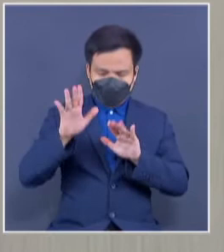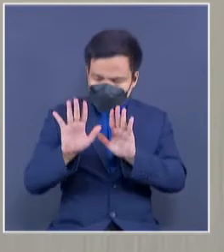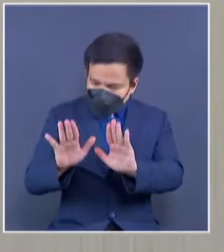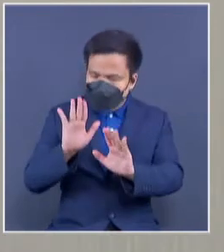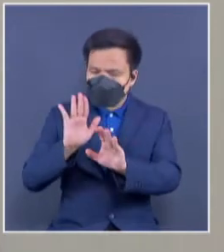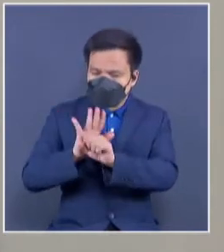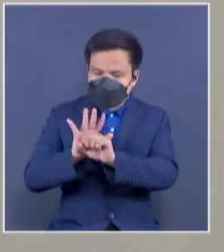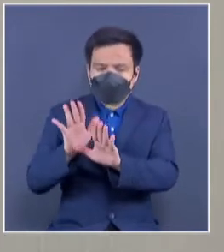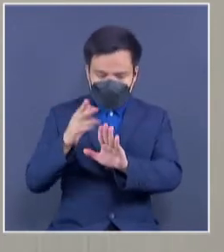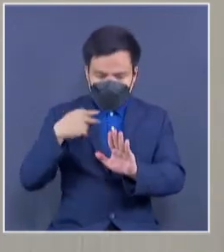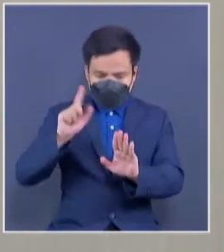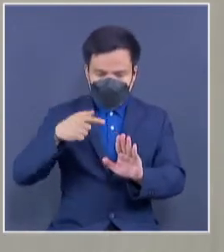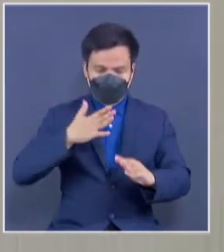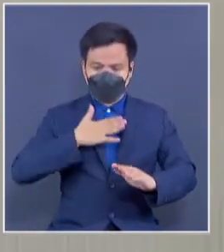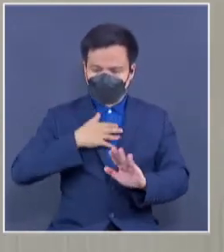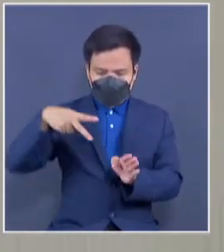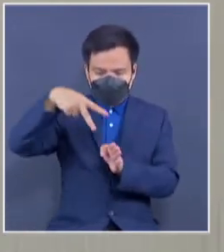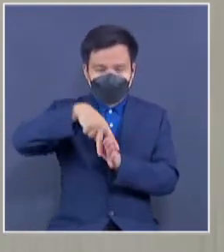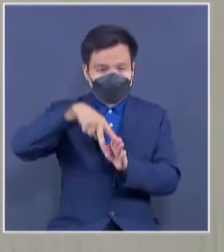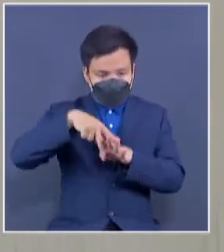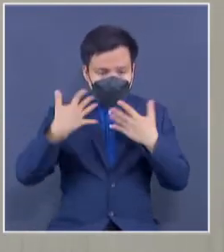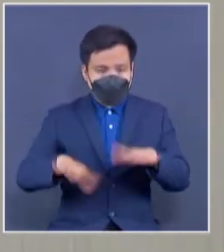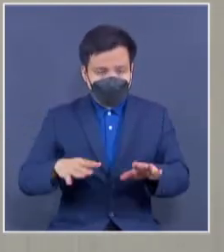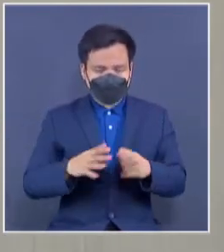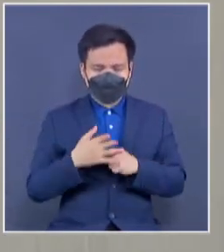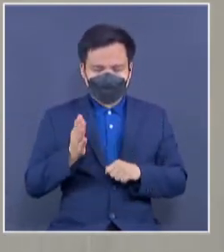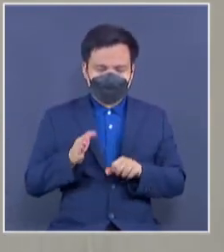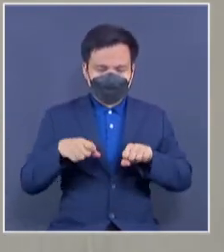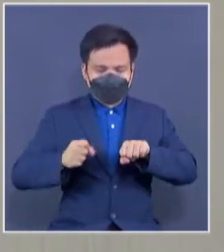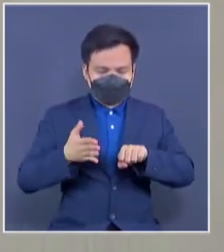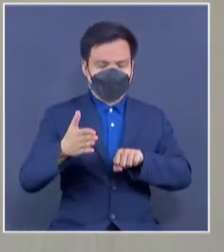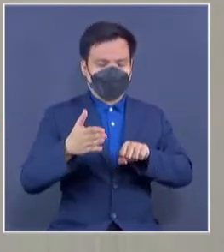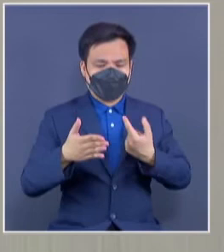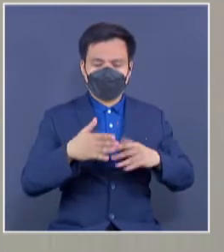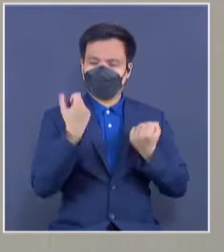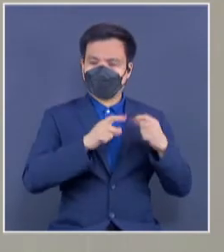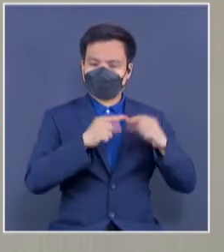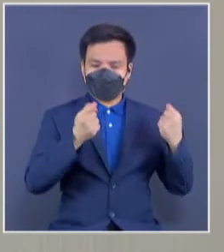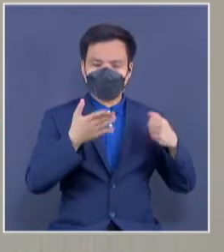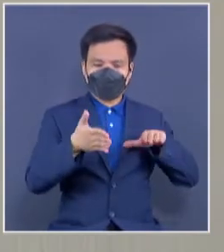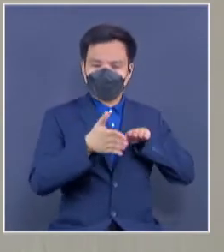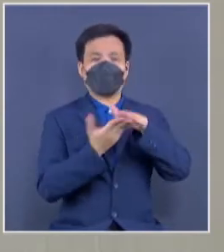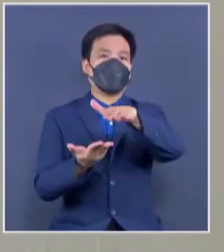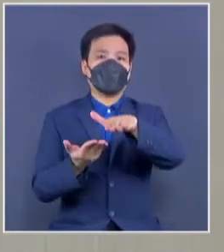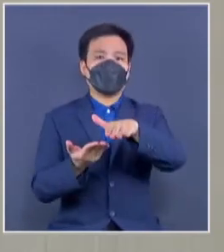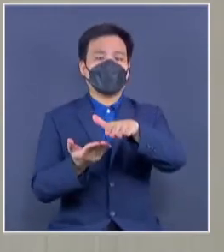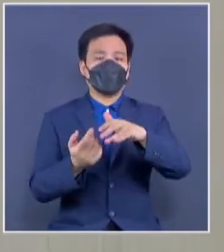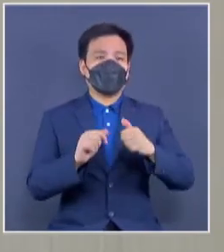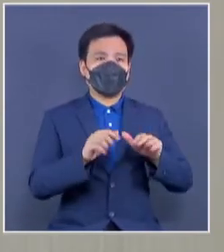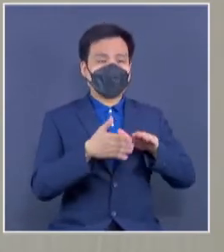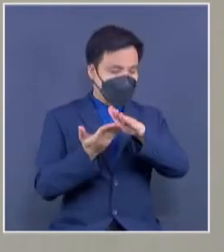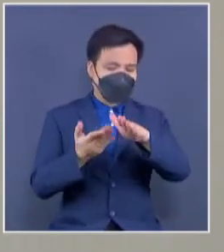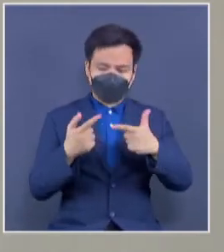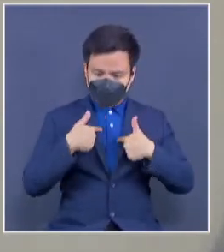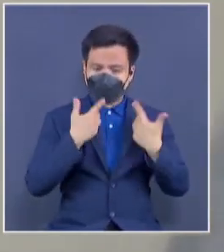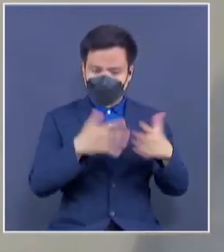ก็ขึ้นคร่อมรถไปคุมคอมรถออกมาแต่งขึ้นเขาจะไปนิดนึงเขาอยู่เลยตามคิดเลยกูก็จนไม่